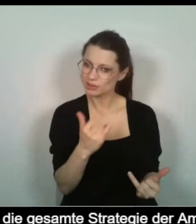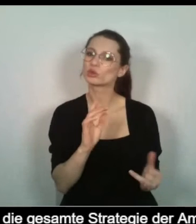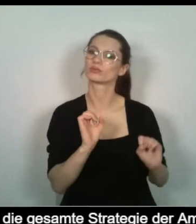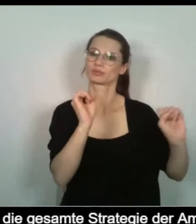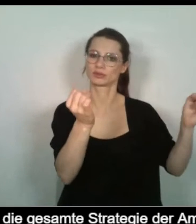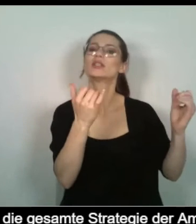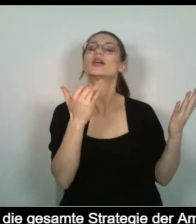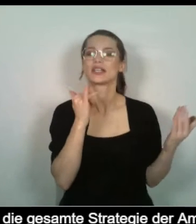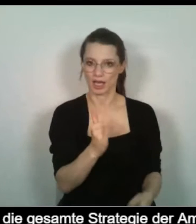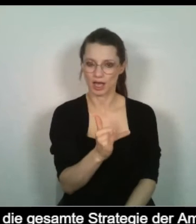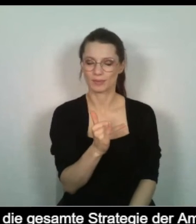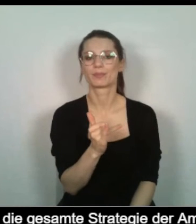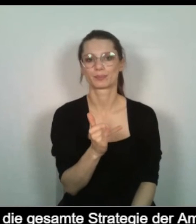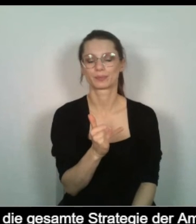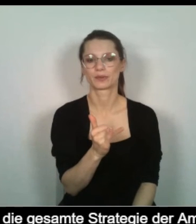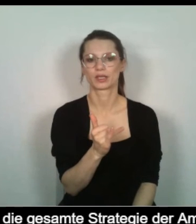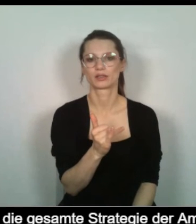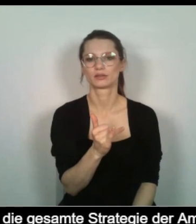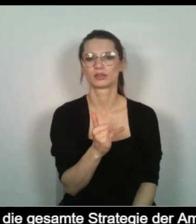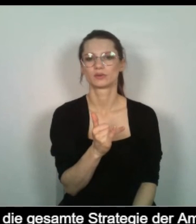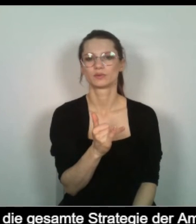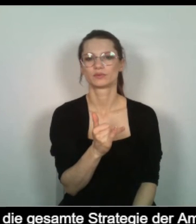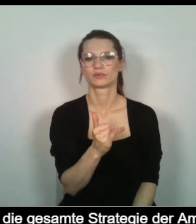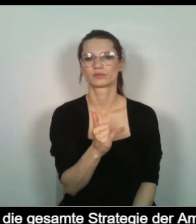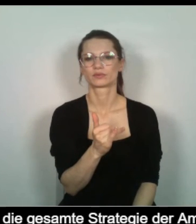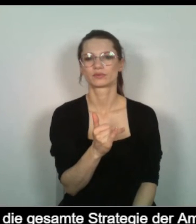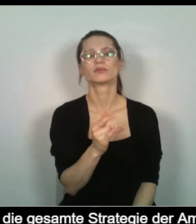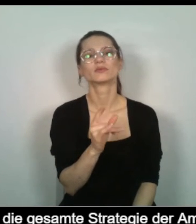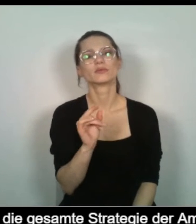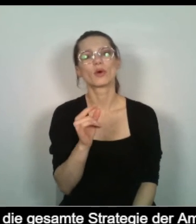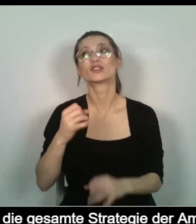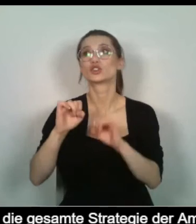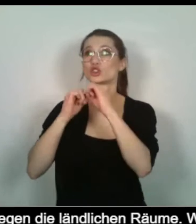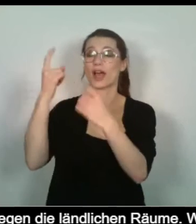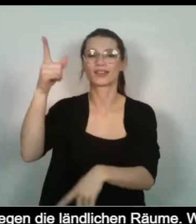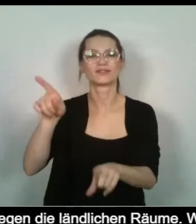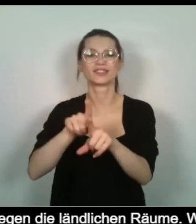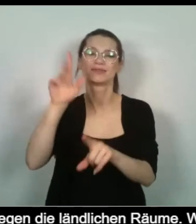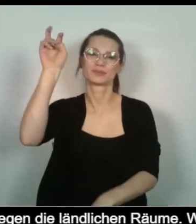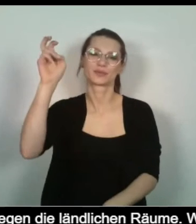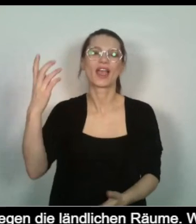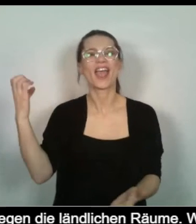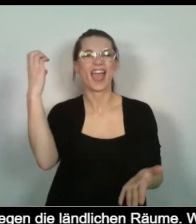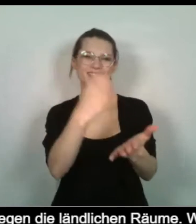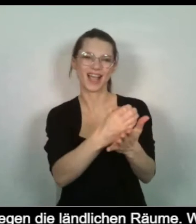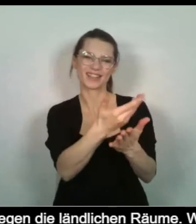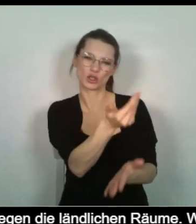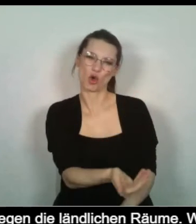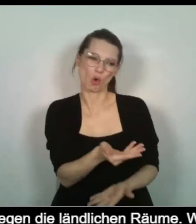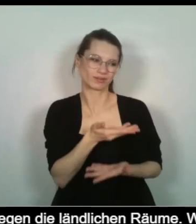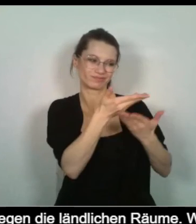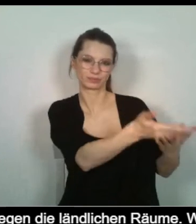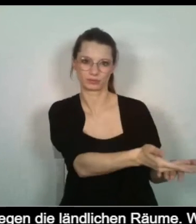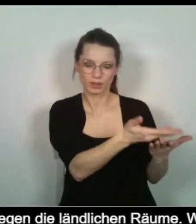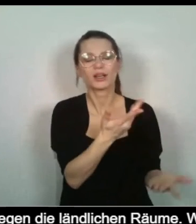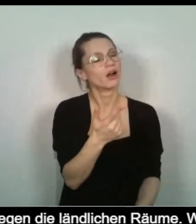FDP das jetzt mit Feuer und Flamme vertritt, das vorher mal völlig dagegen gesehen hat. Aber das wird an anderer Stelle bewertet. Aber was mir wirklich Sorgen macht,